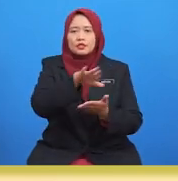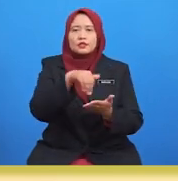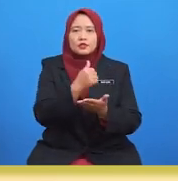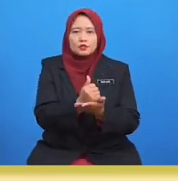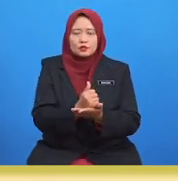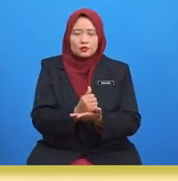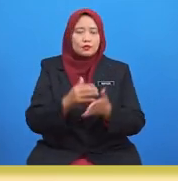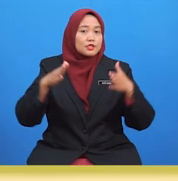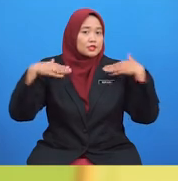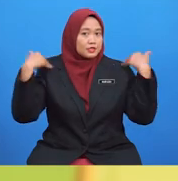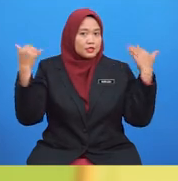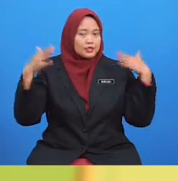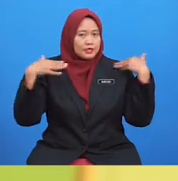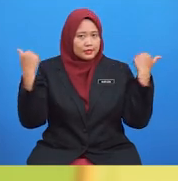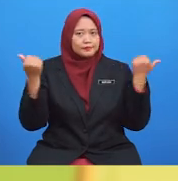walafiat.